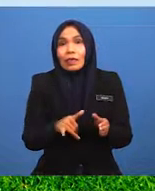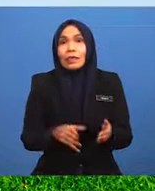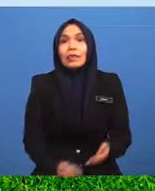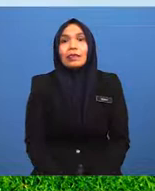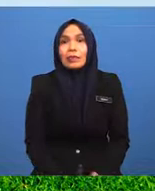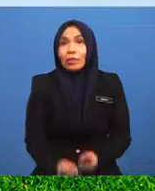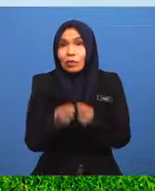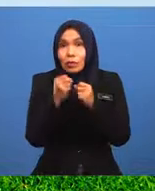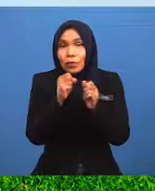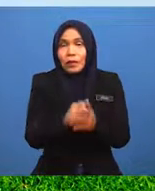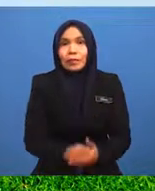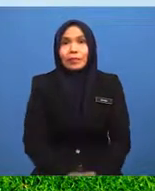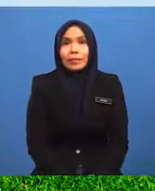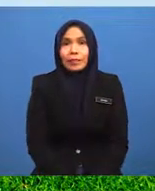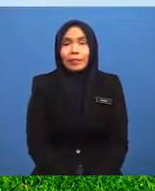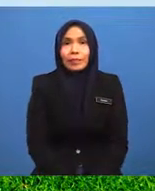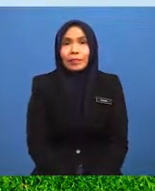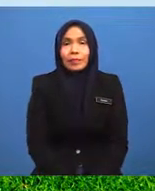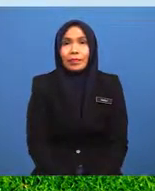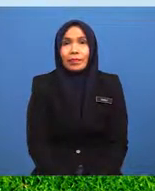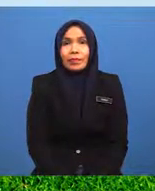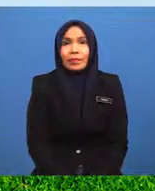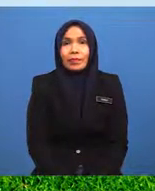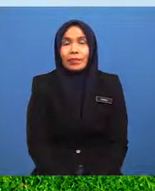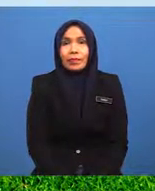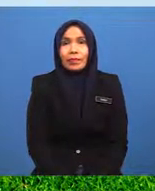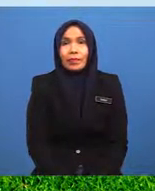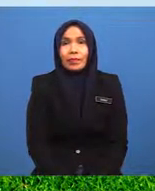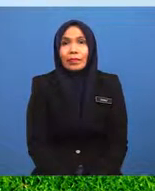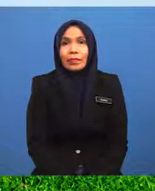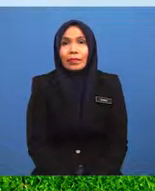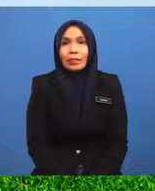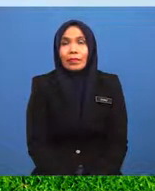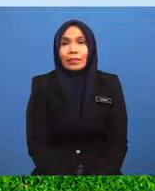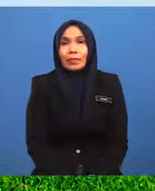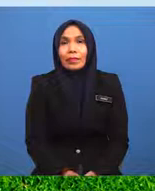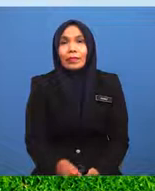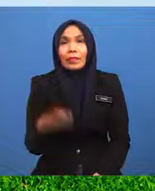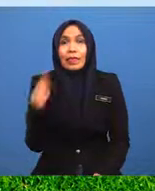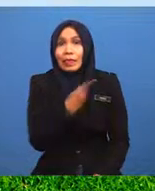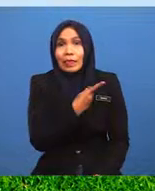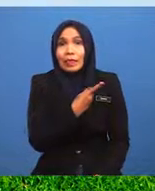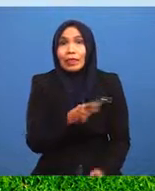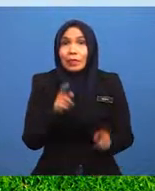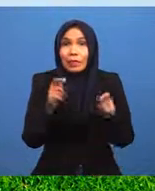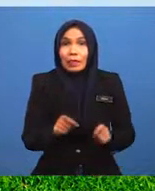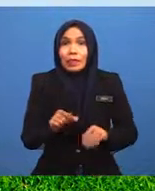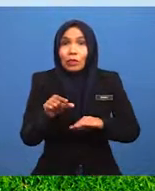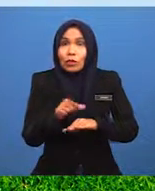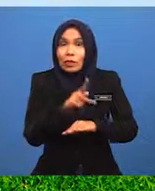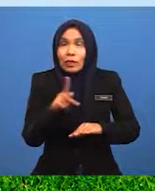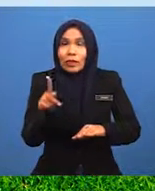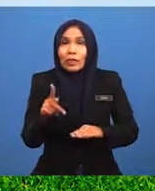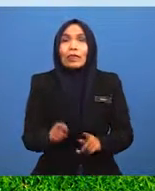murid-murid, apabila berinteraksi dengan ahli keluarga, kita patut menggunakan